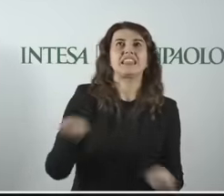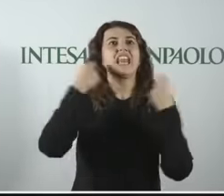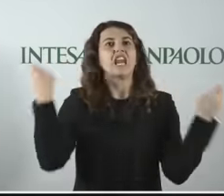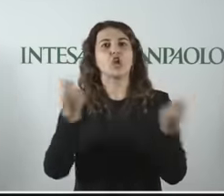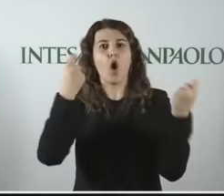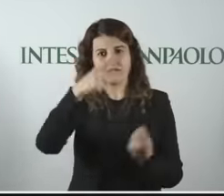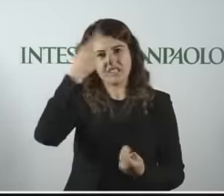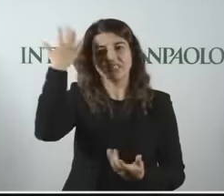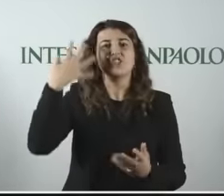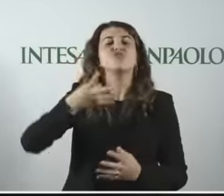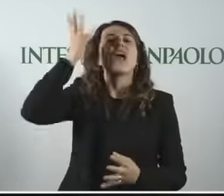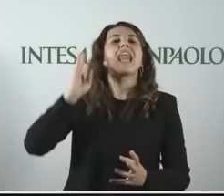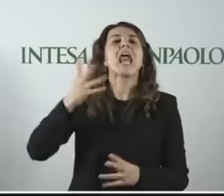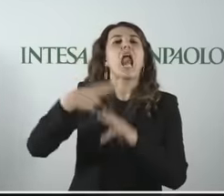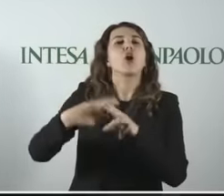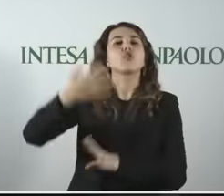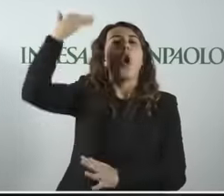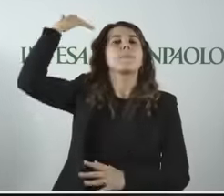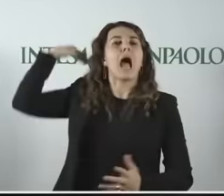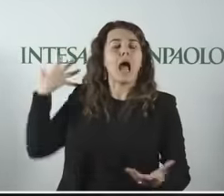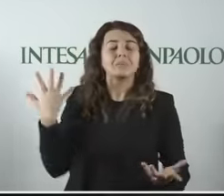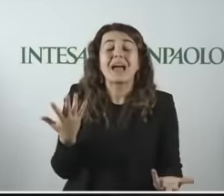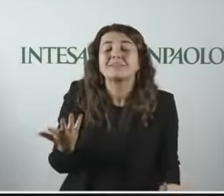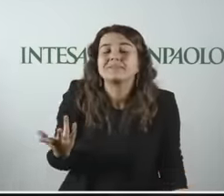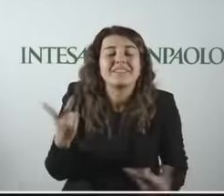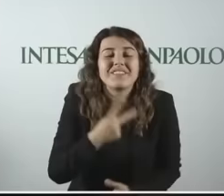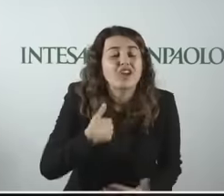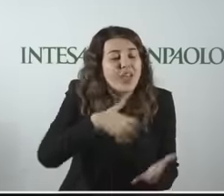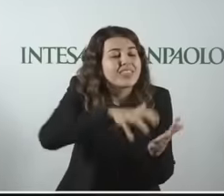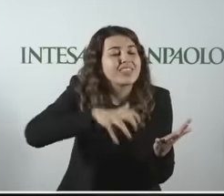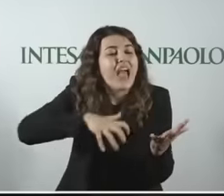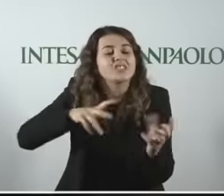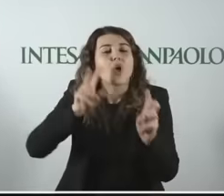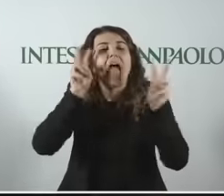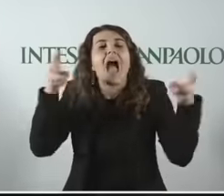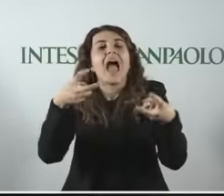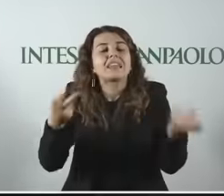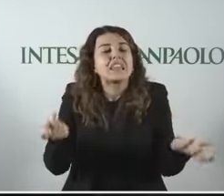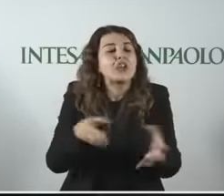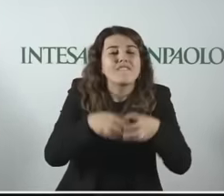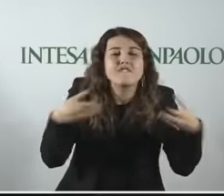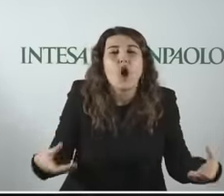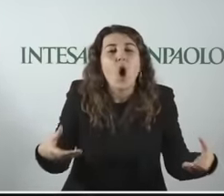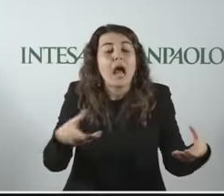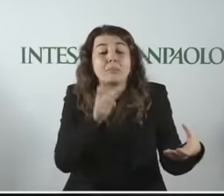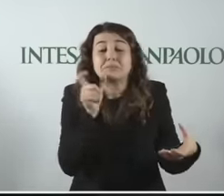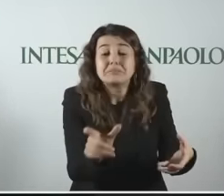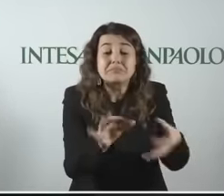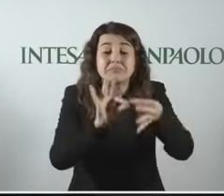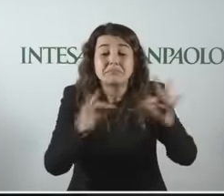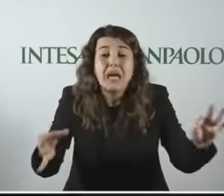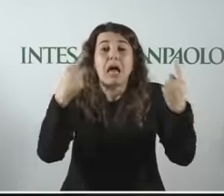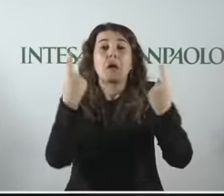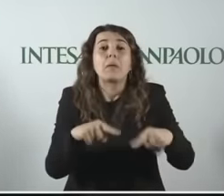celebrato dai generali romani Però io Nei testi Latini anche appunto attraverso i dizionari vocabolari che si usasse questa espressione